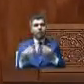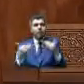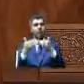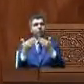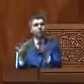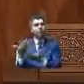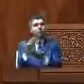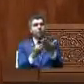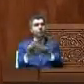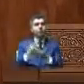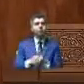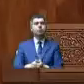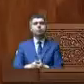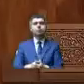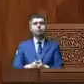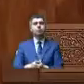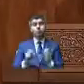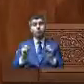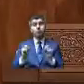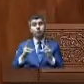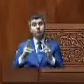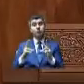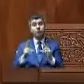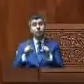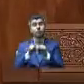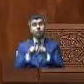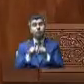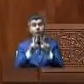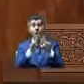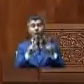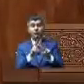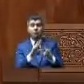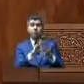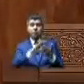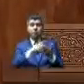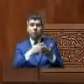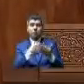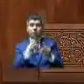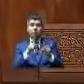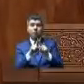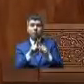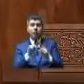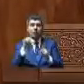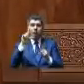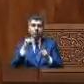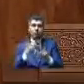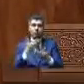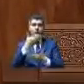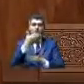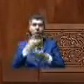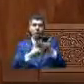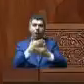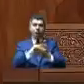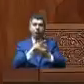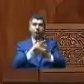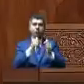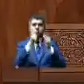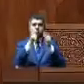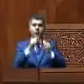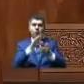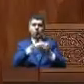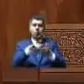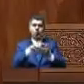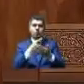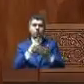لونتيتي. كما تم تعزيز آلية الكشف السريع والفعال لممارسة تخفيض الفواتير وواردات المنتجات المقلدة،